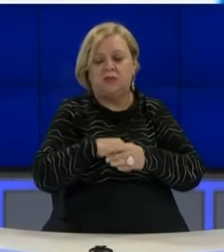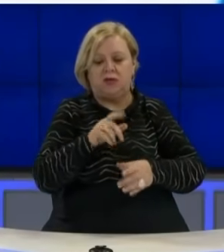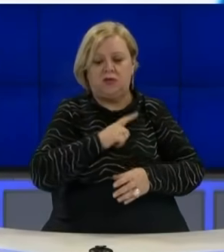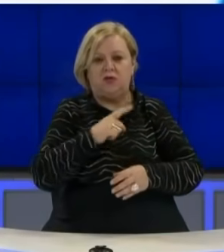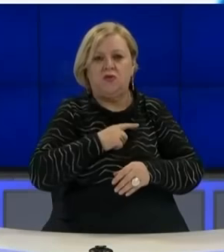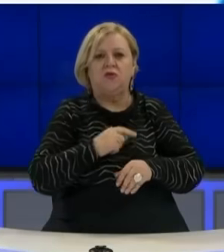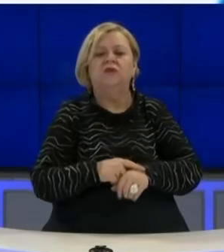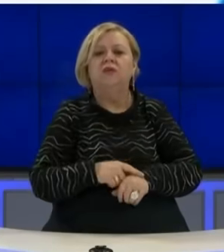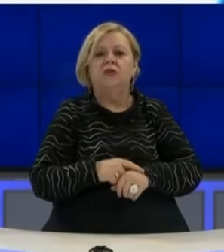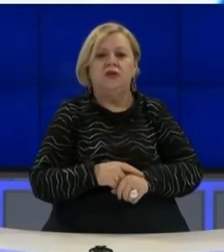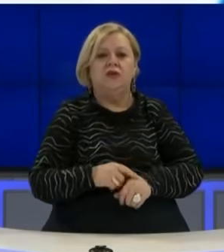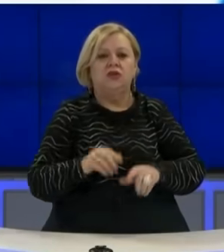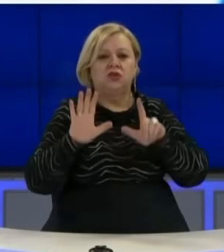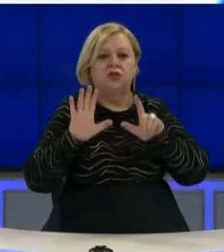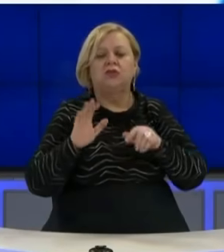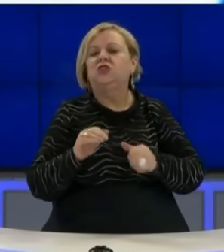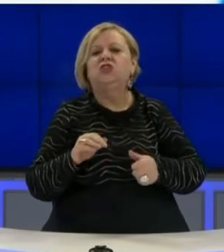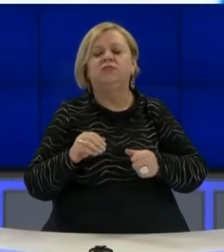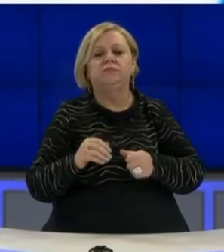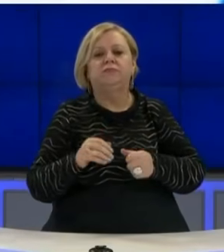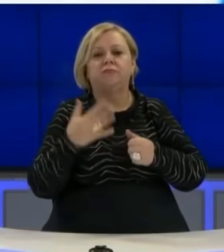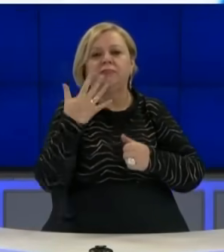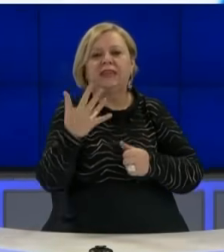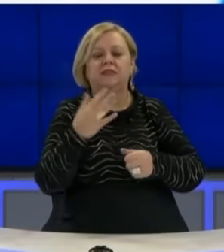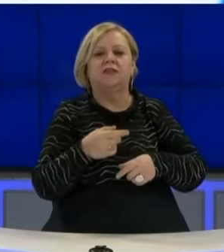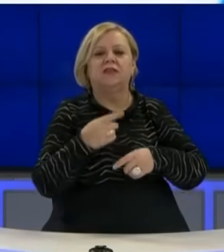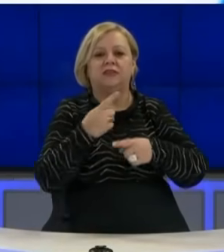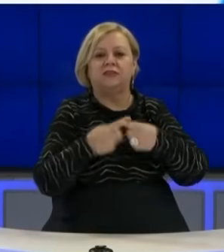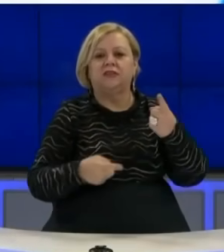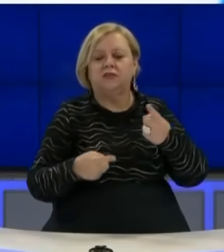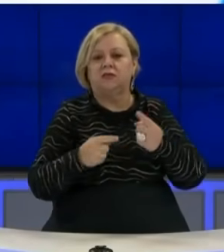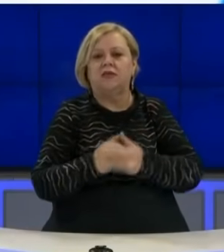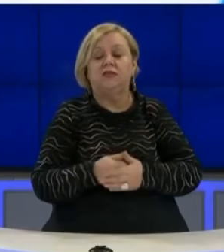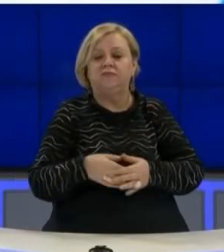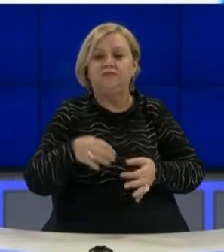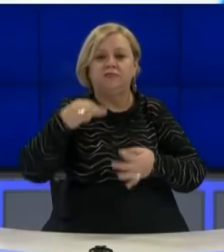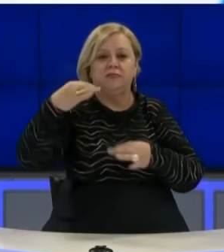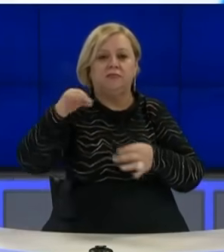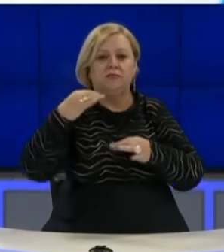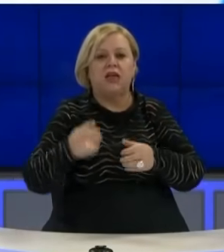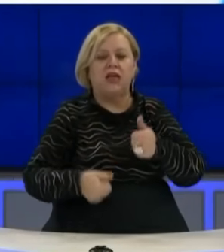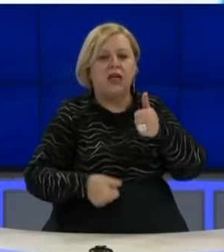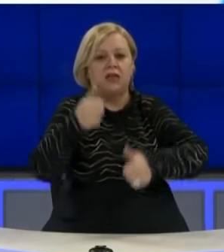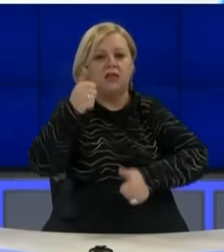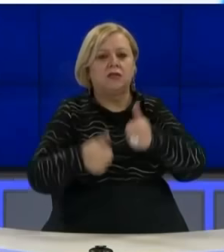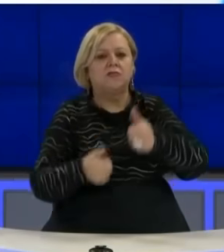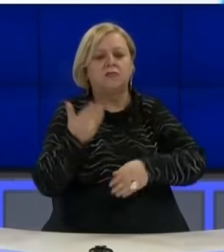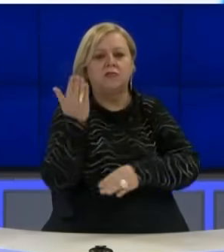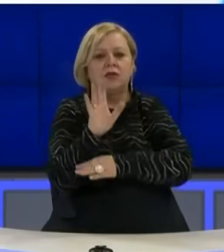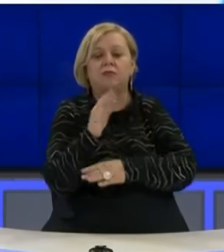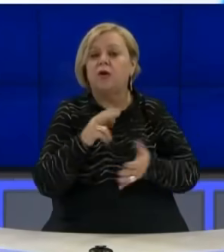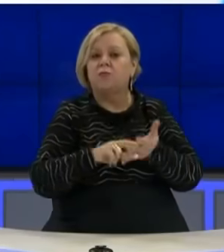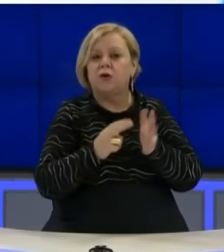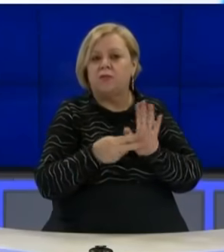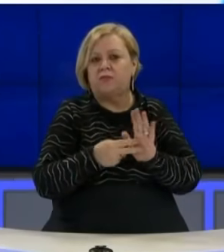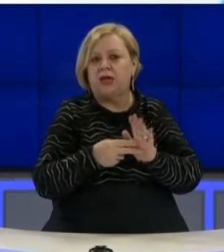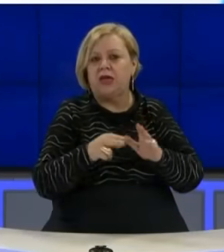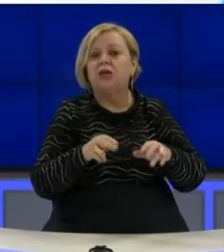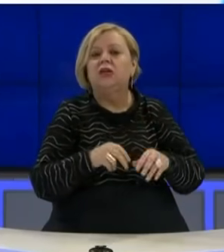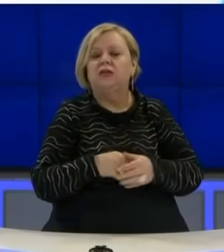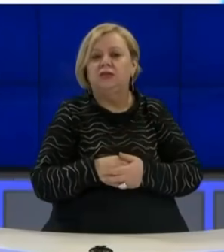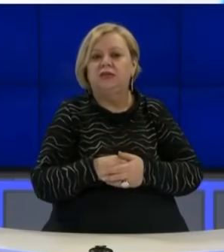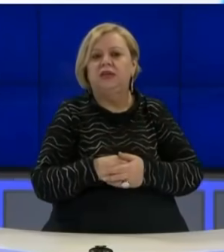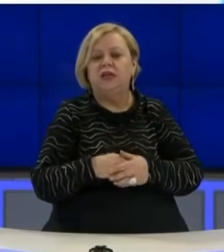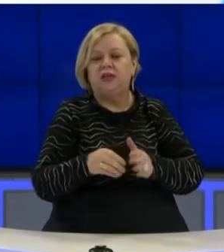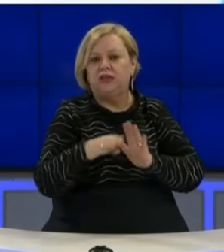orën 17:30 të marrë vendim për certifikim ose jo të kandidatëve për deputet që kanë probleme me ligjin. Kjo